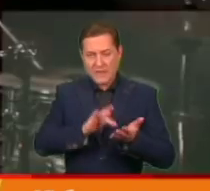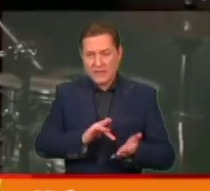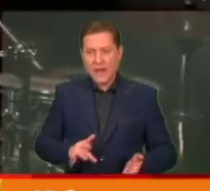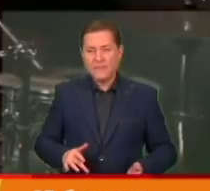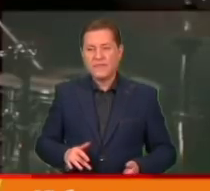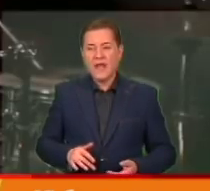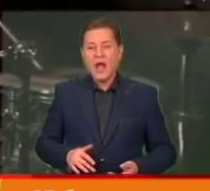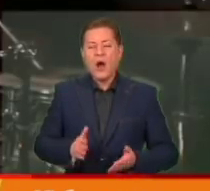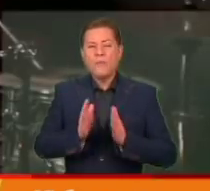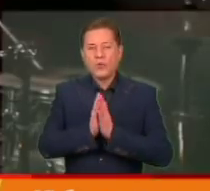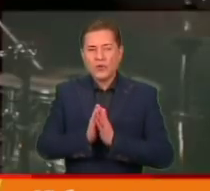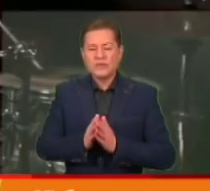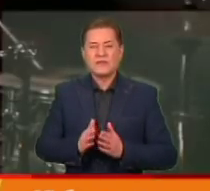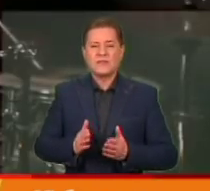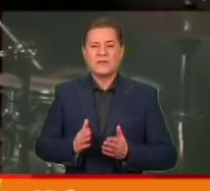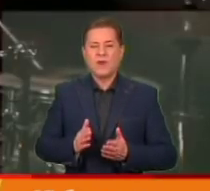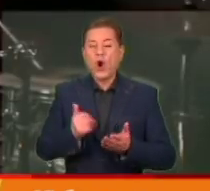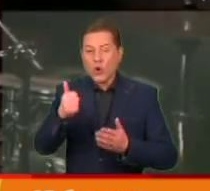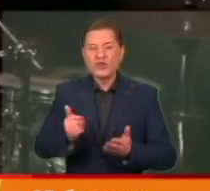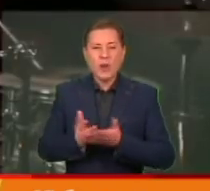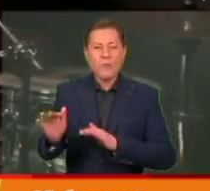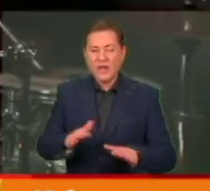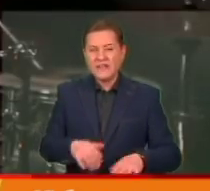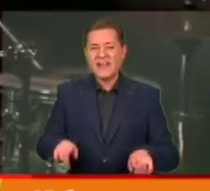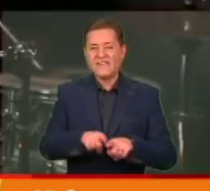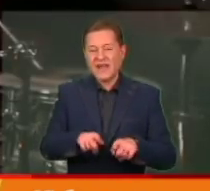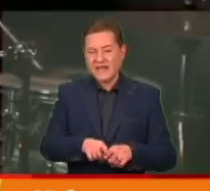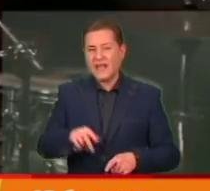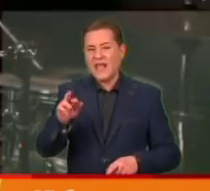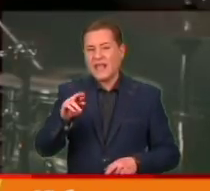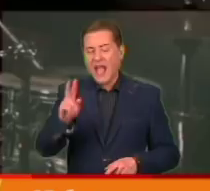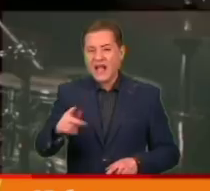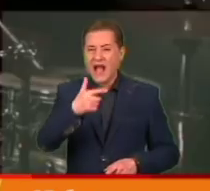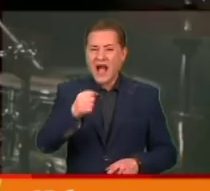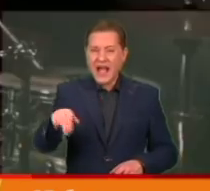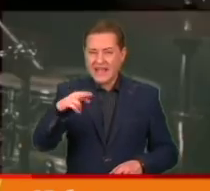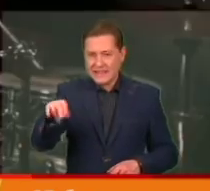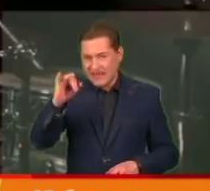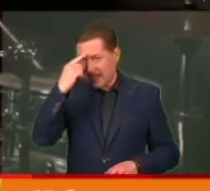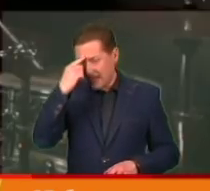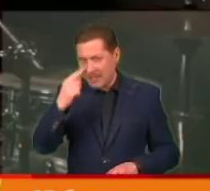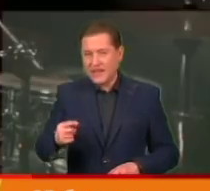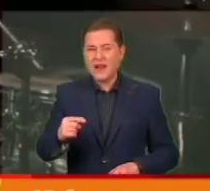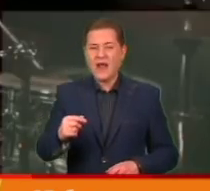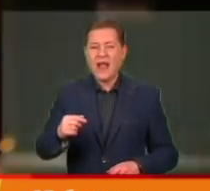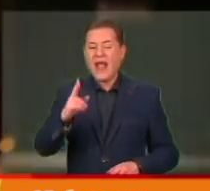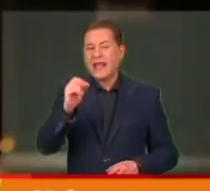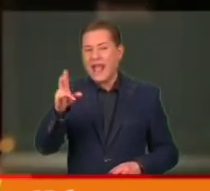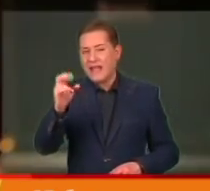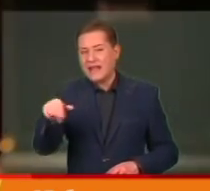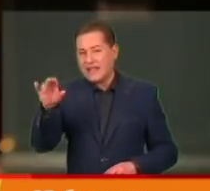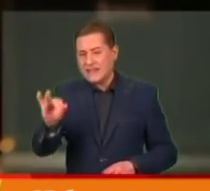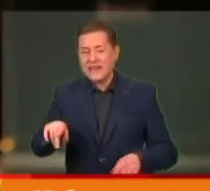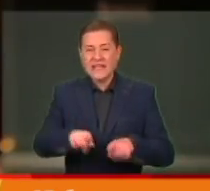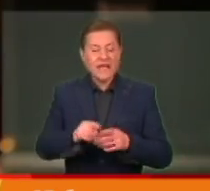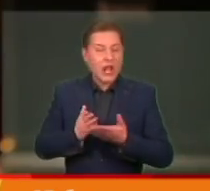Хороших політиків, таких як Іван Павло ІІ, і там, як Ганді, і як, ну, навіть як Кеннеді. Таких